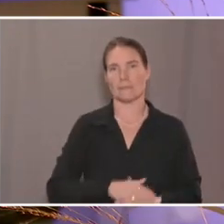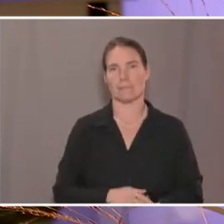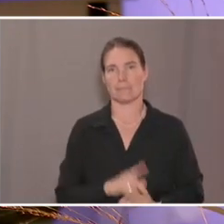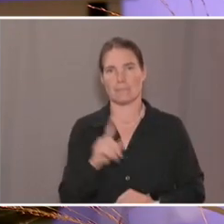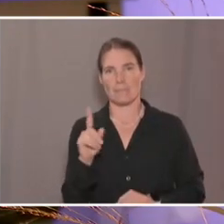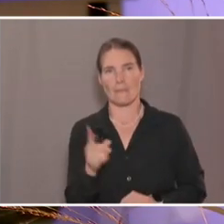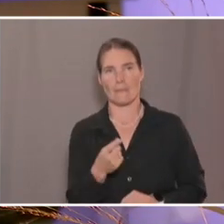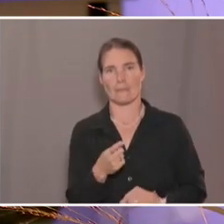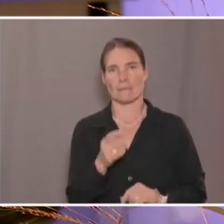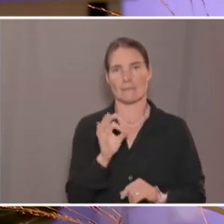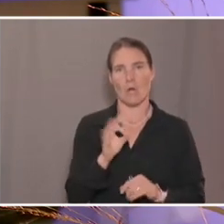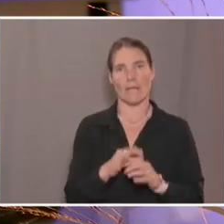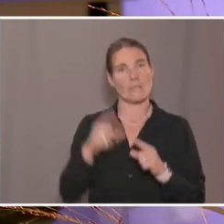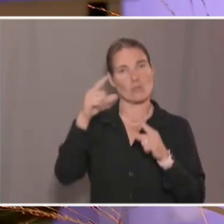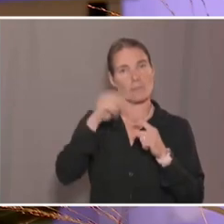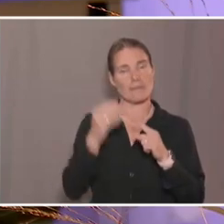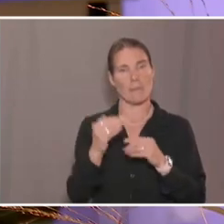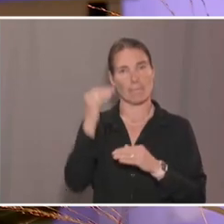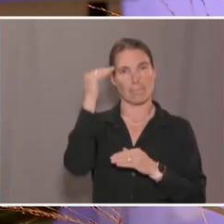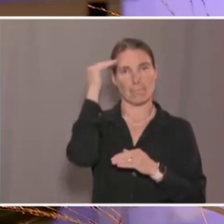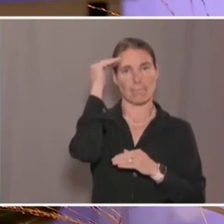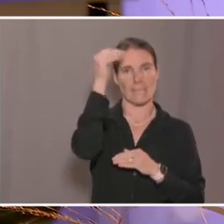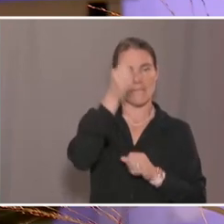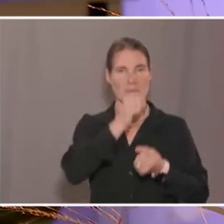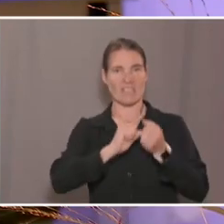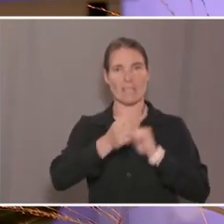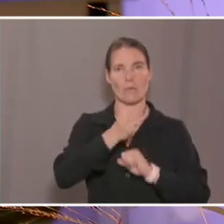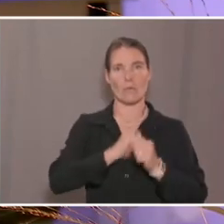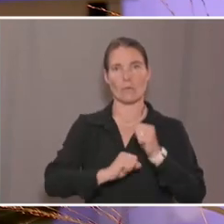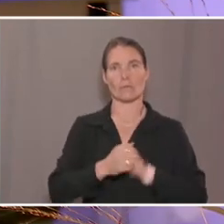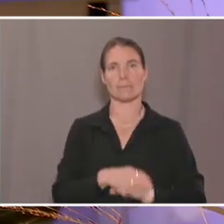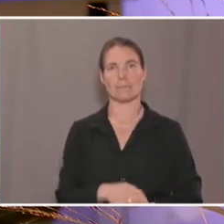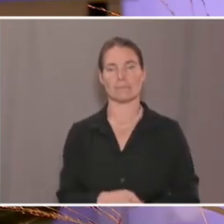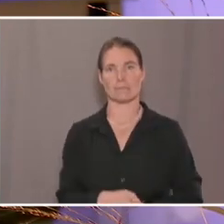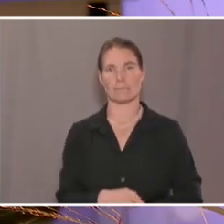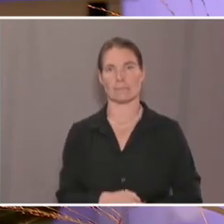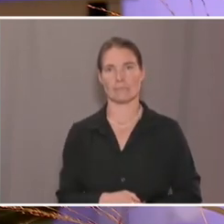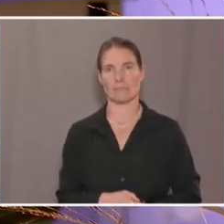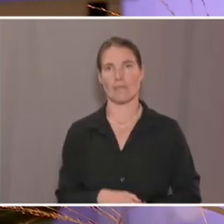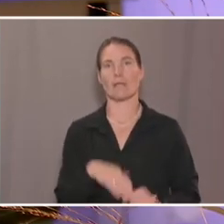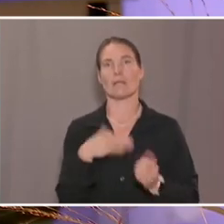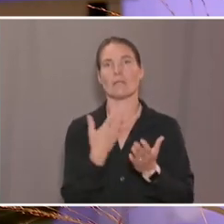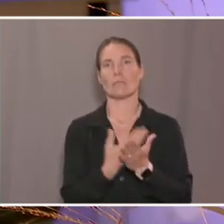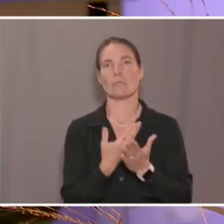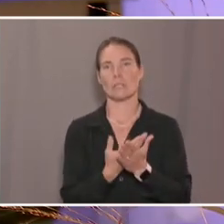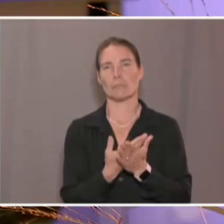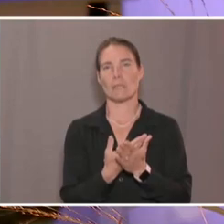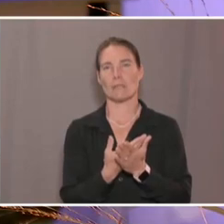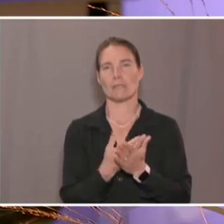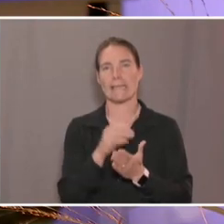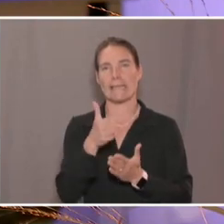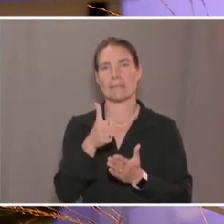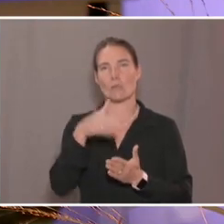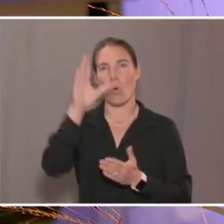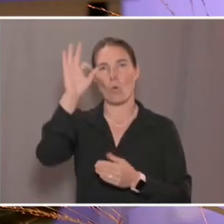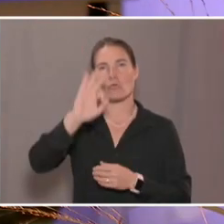oft genug vorn an der Spitze gewesen, also an der Spitze der Bewegung, will ich mal einmal sagen. Zum Beispiel waren Sie eine der ersten